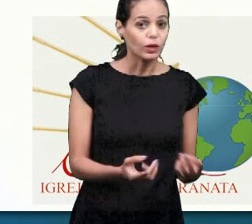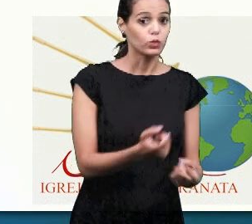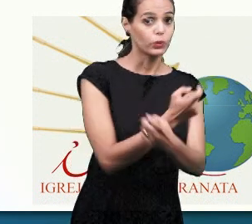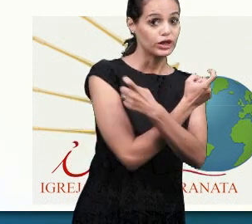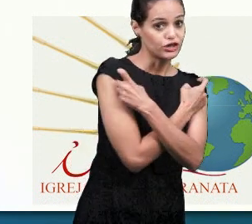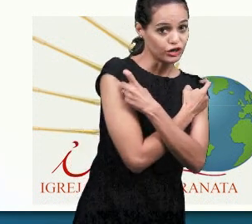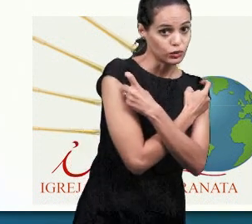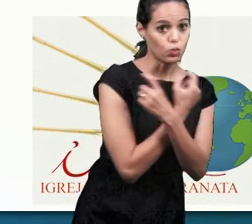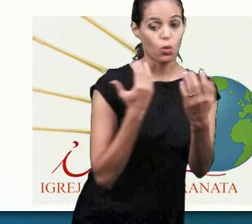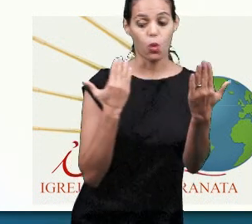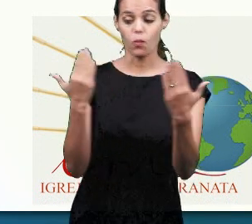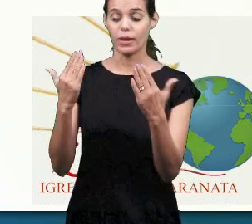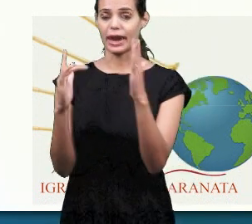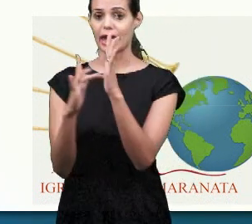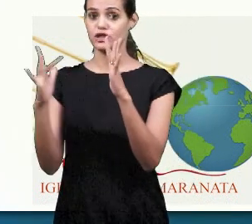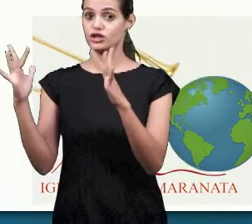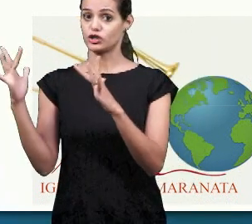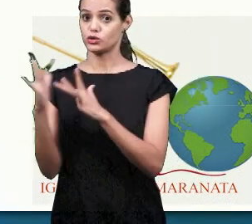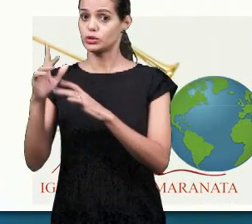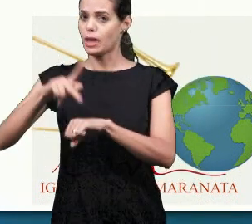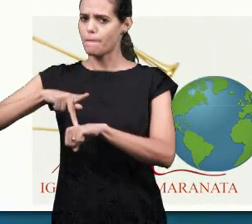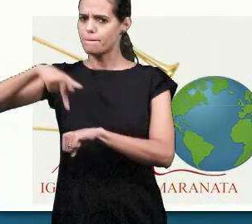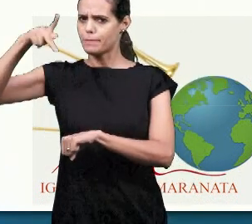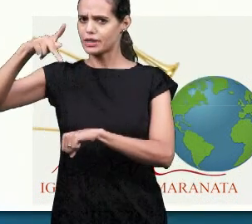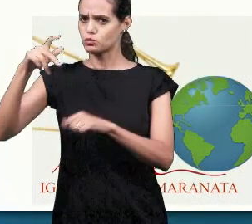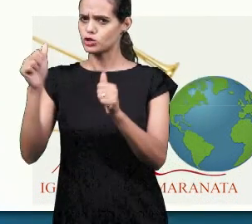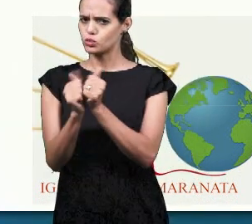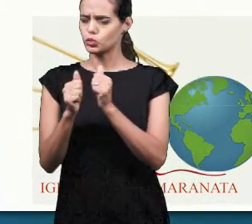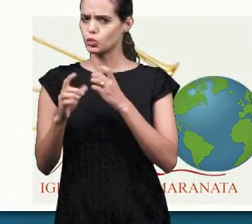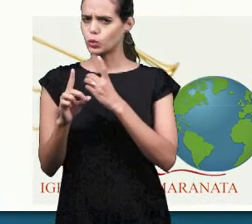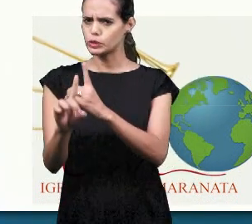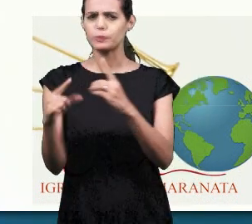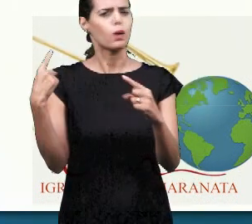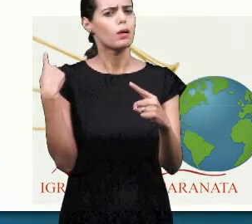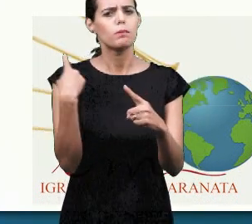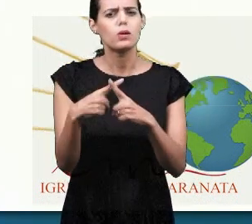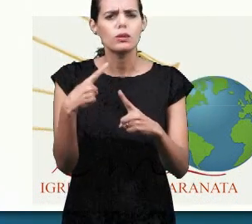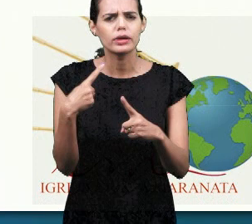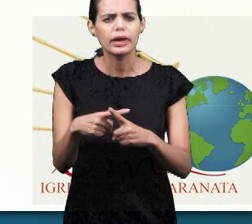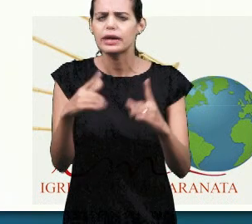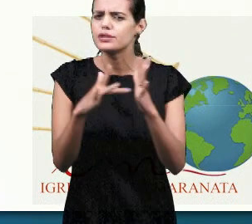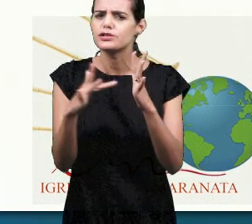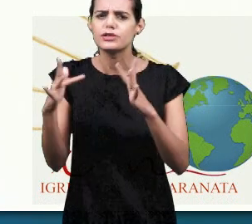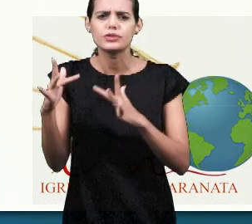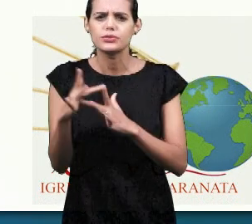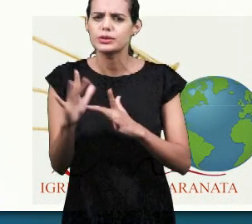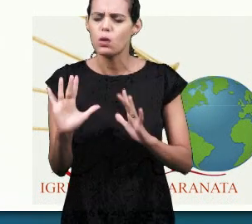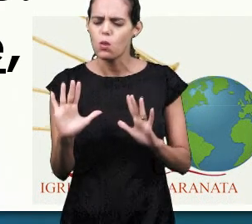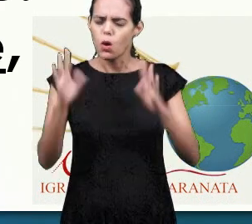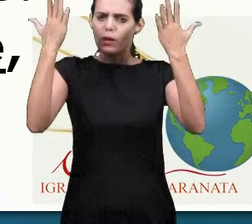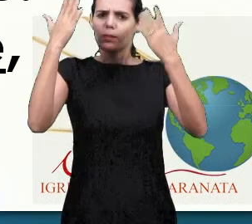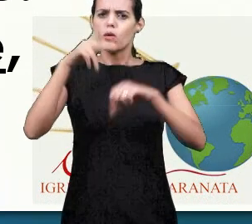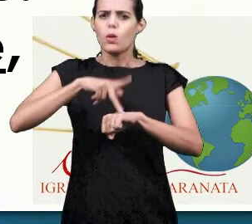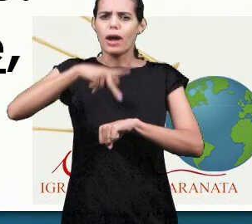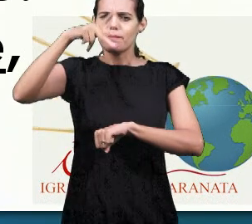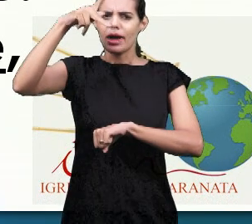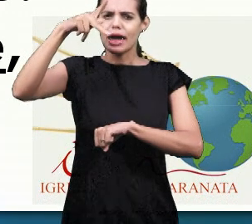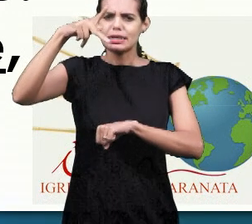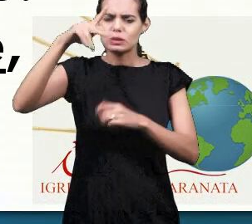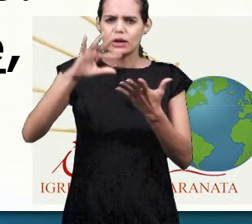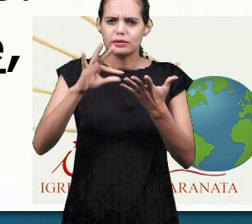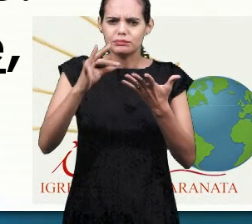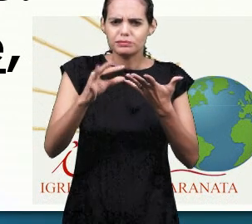avec ses disciples. Donc, la question, pourquoi Jésus n'a pas commémoré la Pâque avec les herbes amères? Herbes amères.